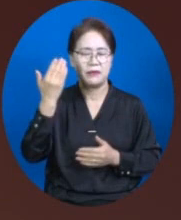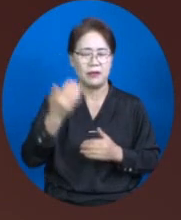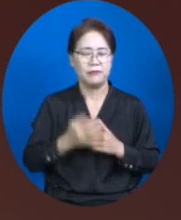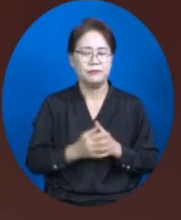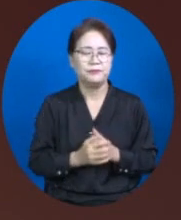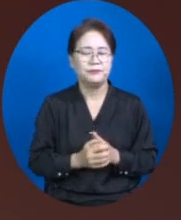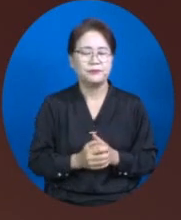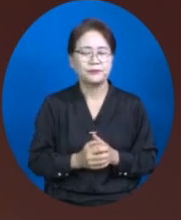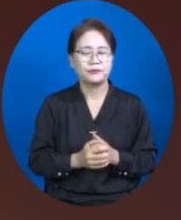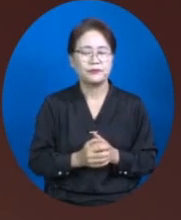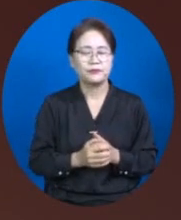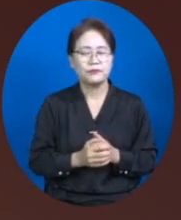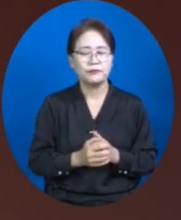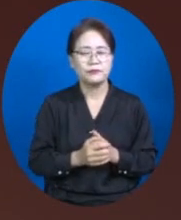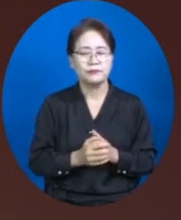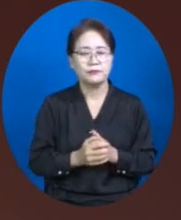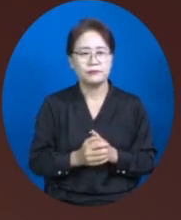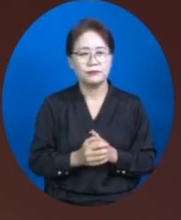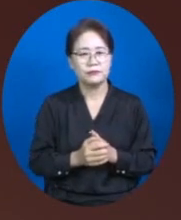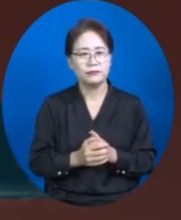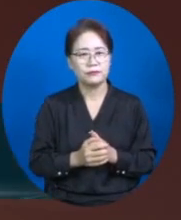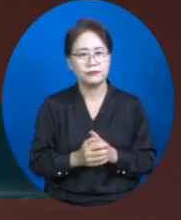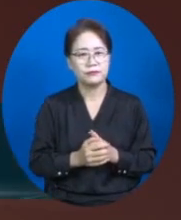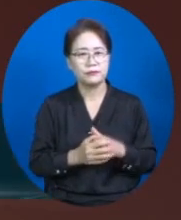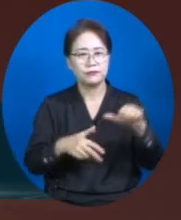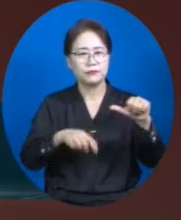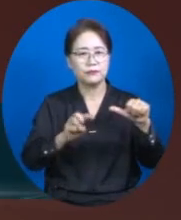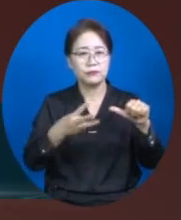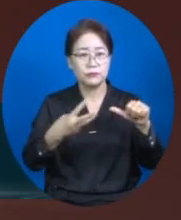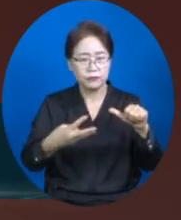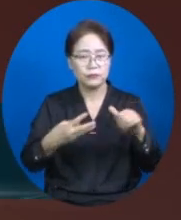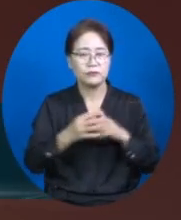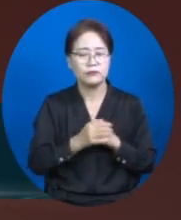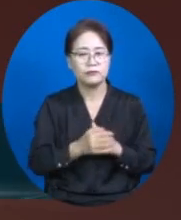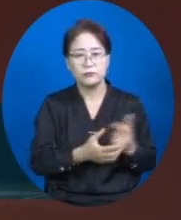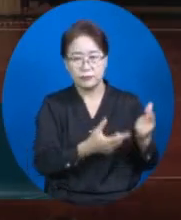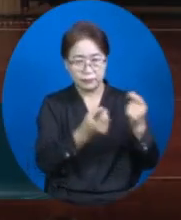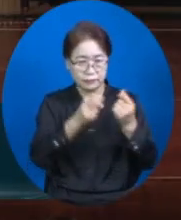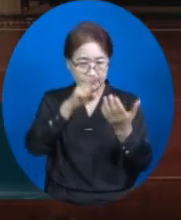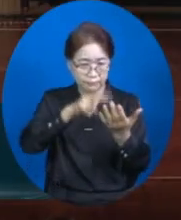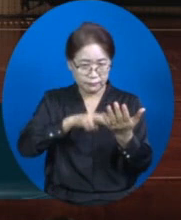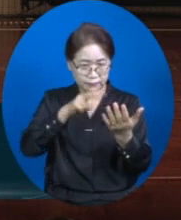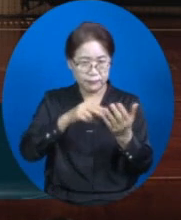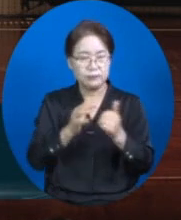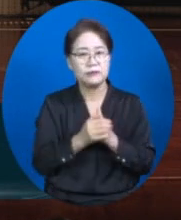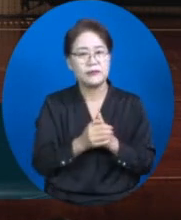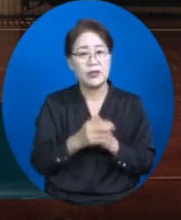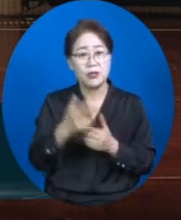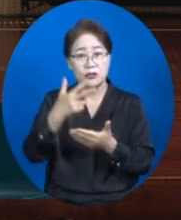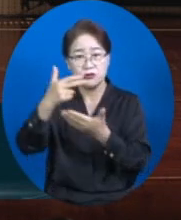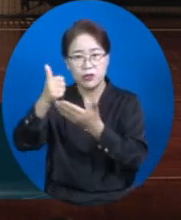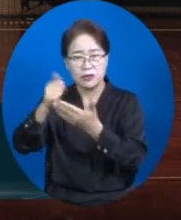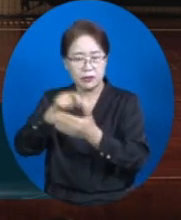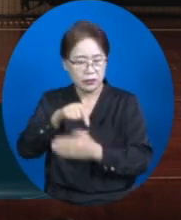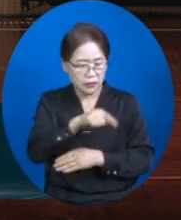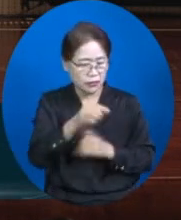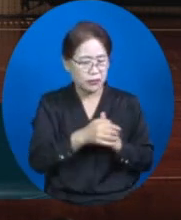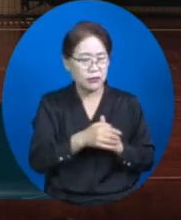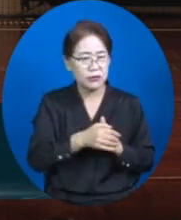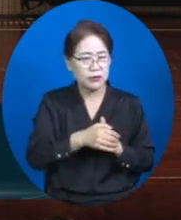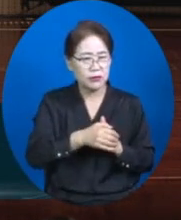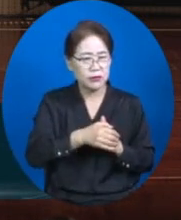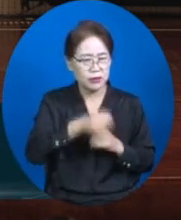사실이죠 자 5절을 보게 되면 이런 말씀이 있습니다 다 같이 읽어볼까 시작 주께서 그들을